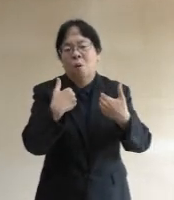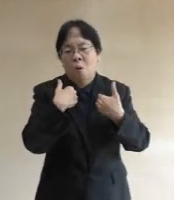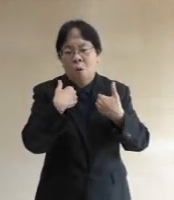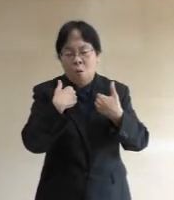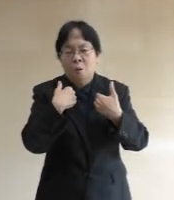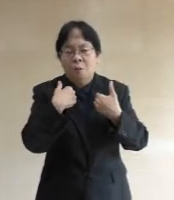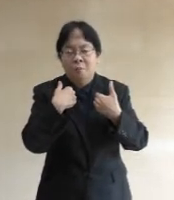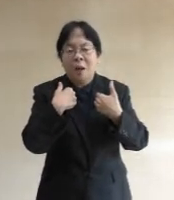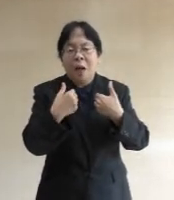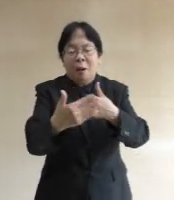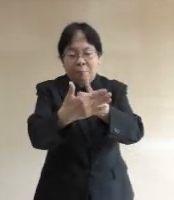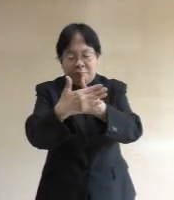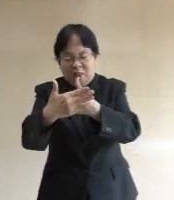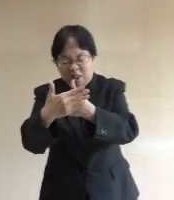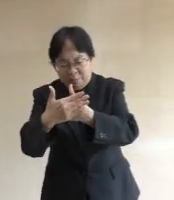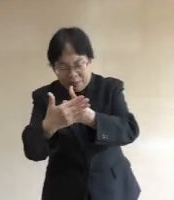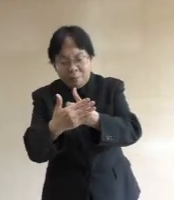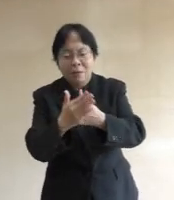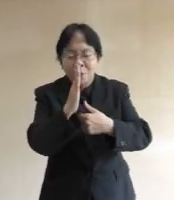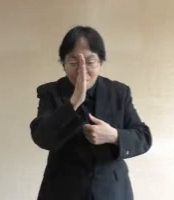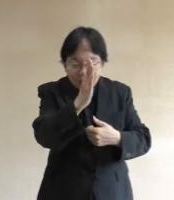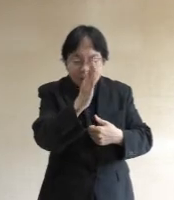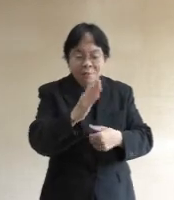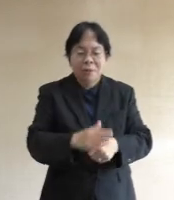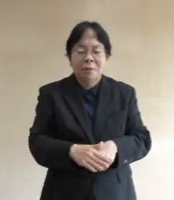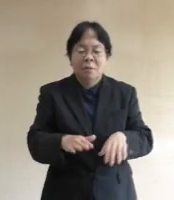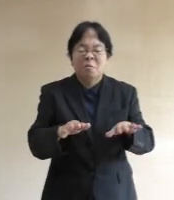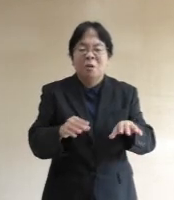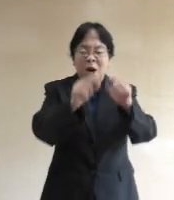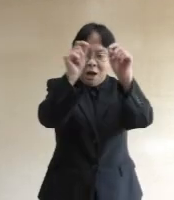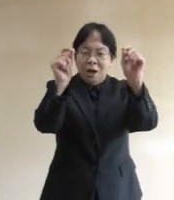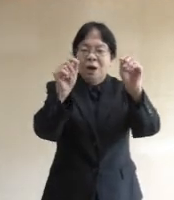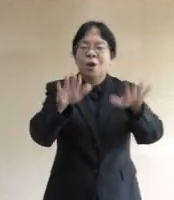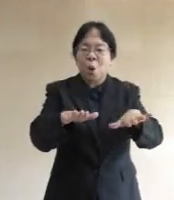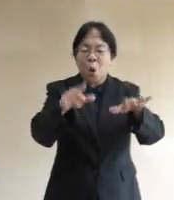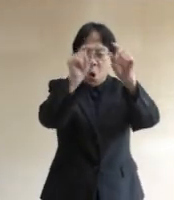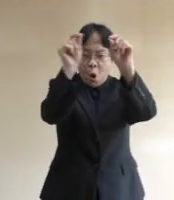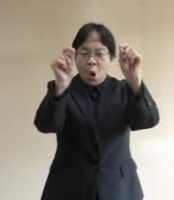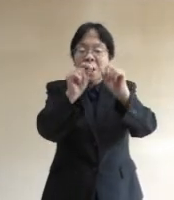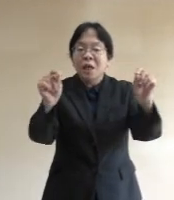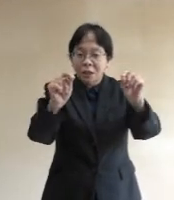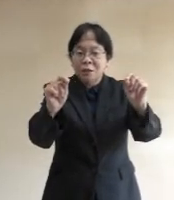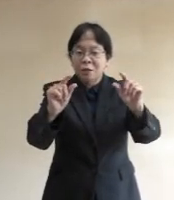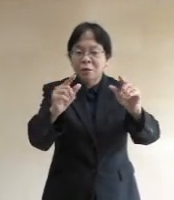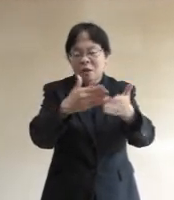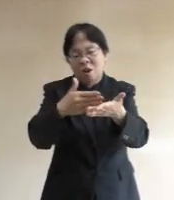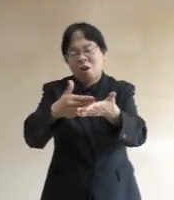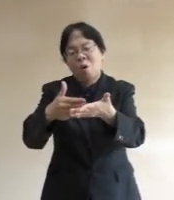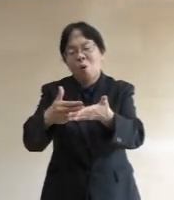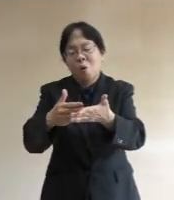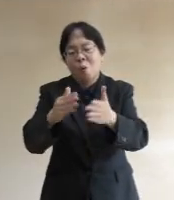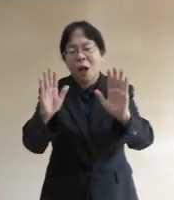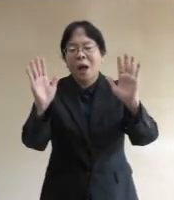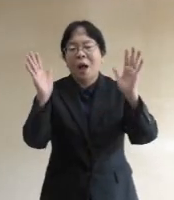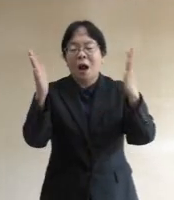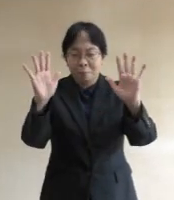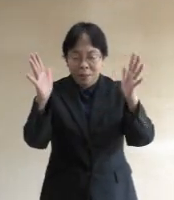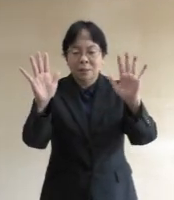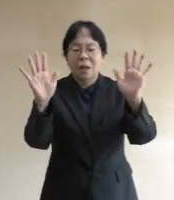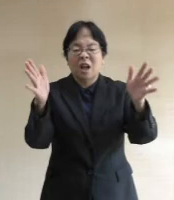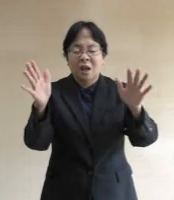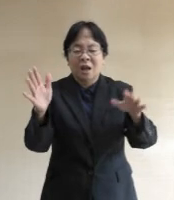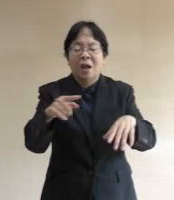し、またそれについてもねご意見いただきたいと思います。今日単一の何か結論というのは、出しません